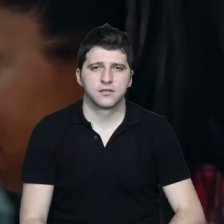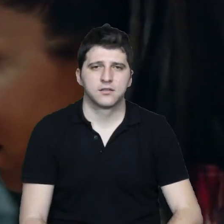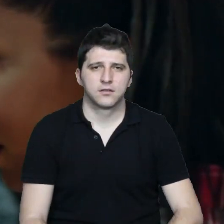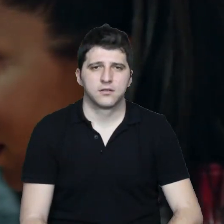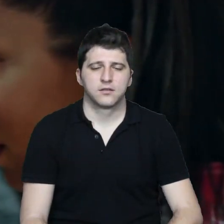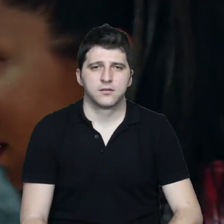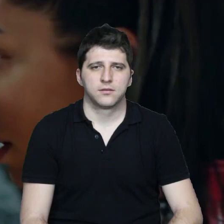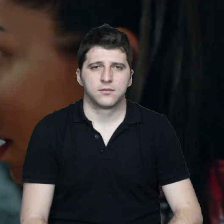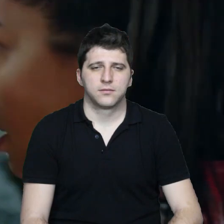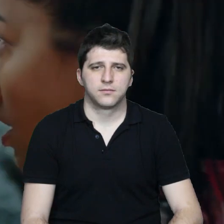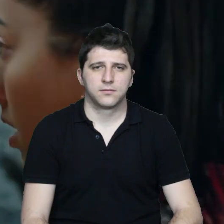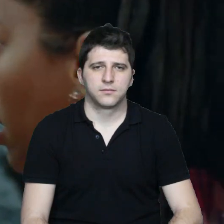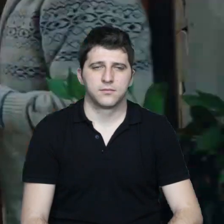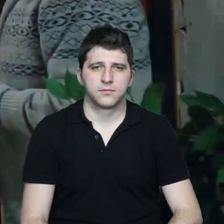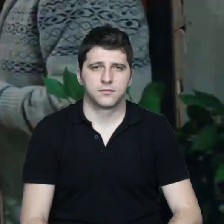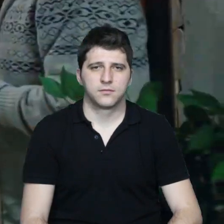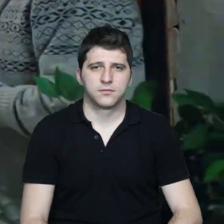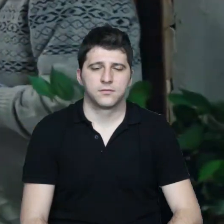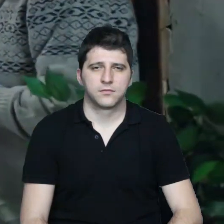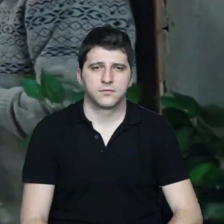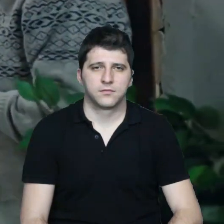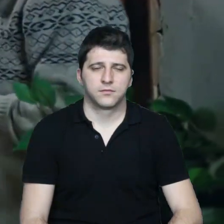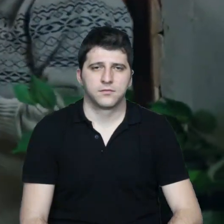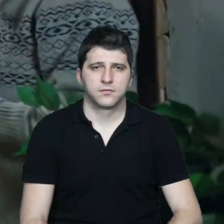fısıldadı. Tuğba öyle mi deyip aldı leğeni.